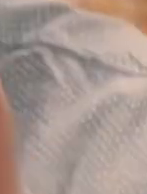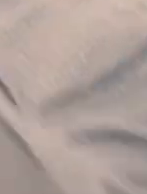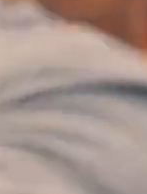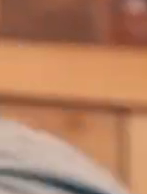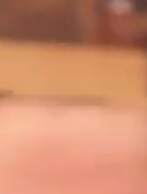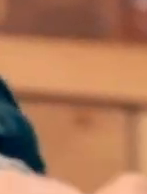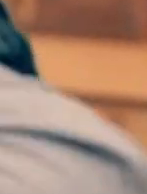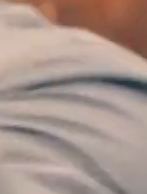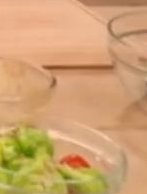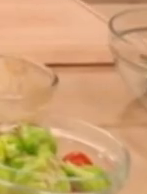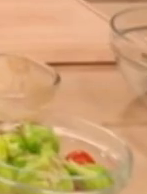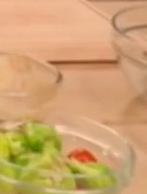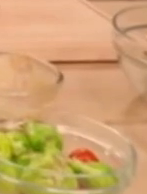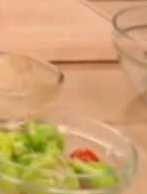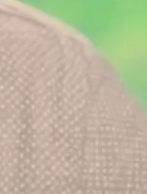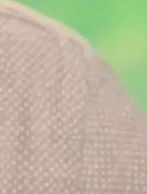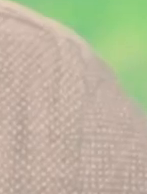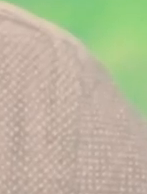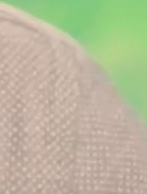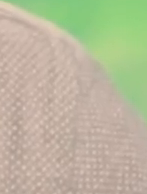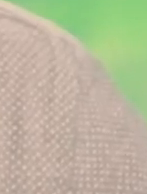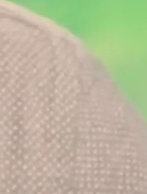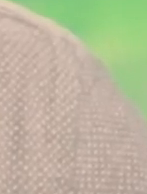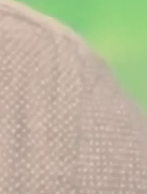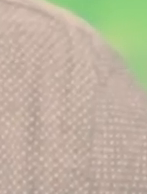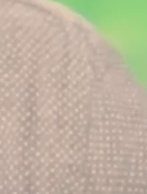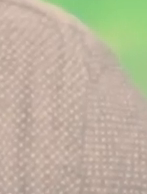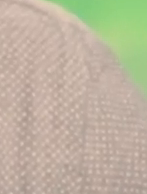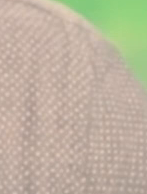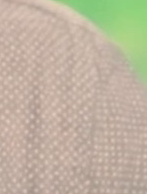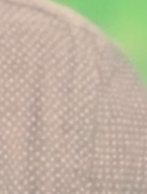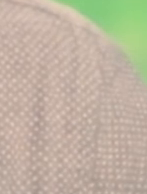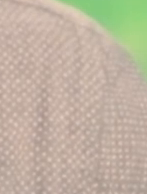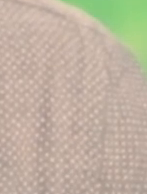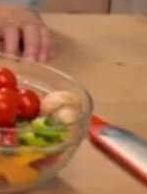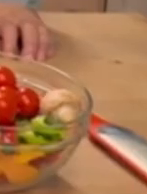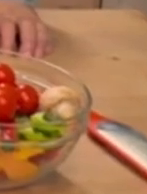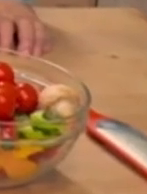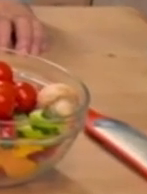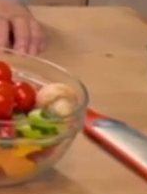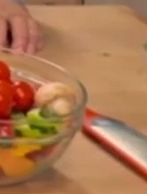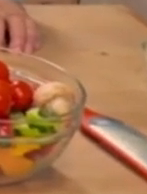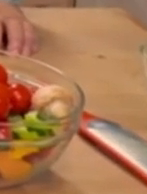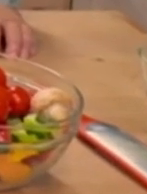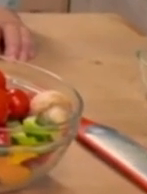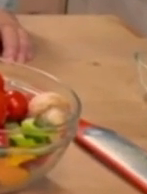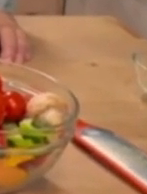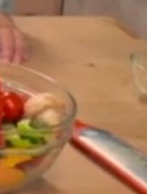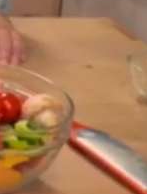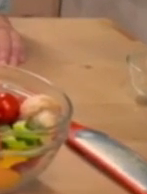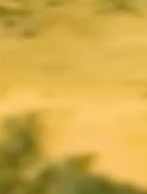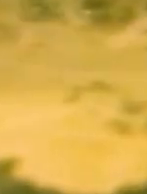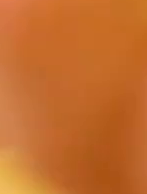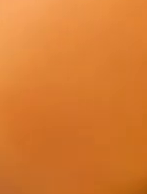დუტა თამთა სამზარეულოში. მე ვარ მარილი. მარილი, რა თქმა უნდა, მარილის გარეშე არაფერი